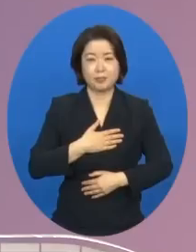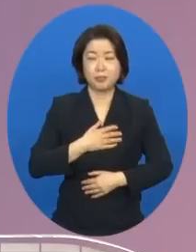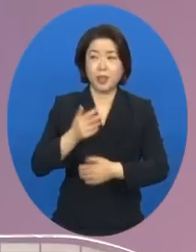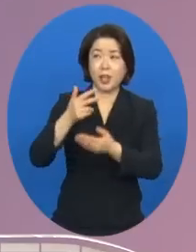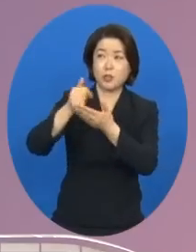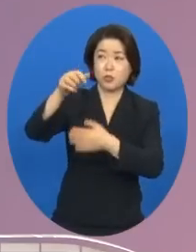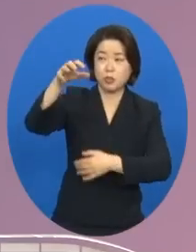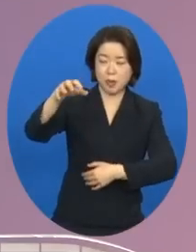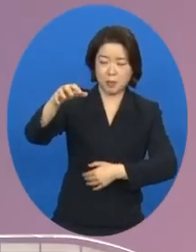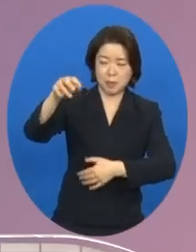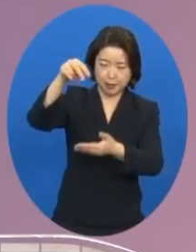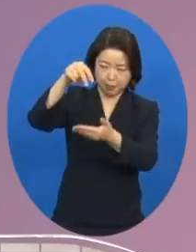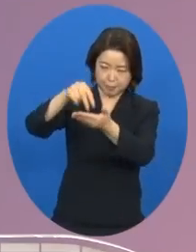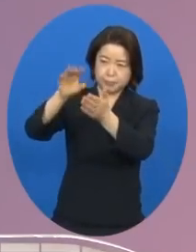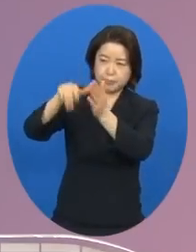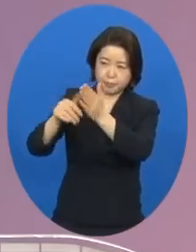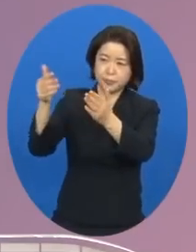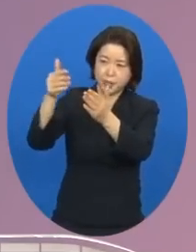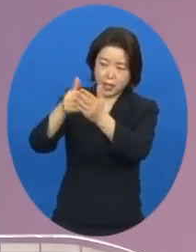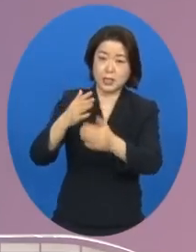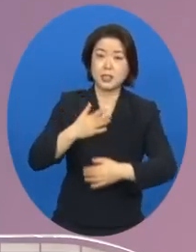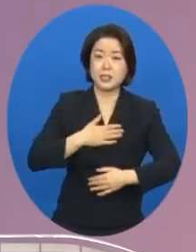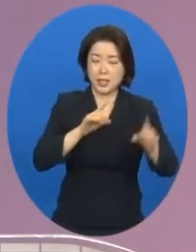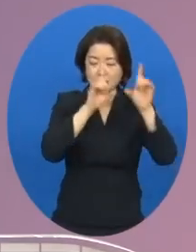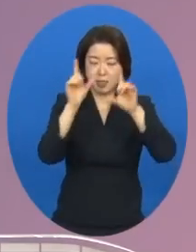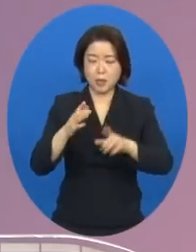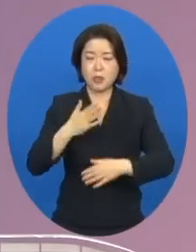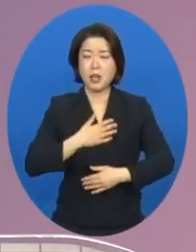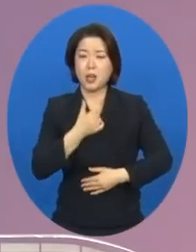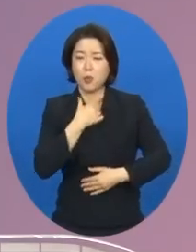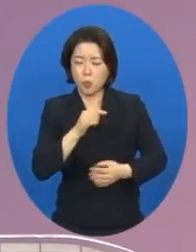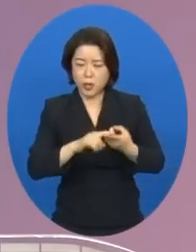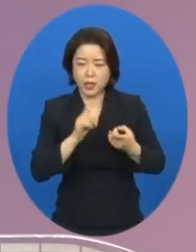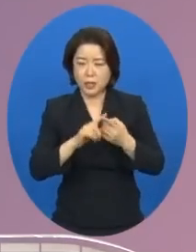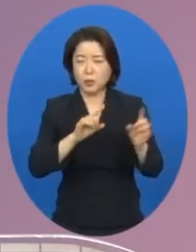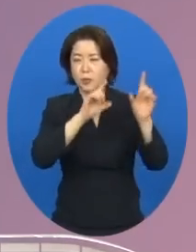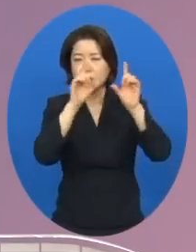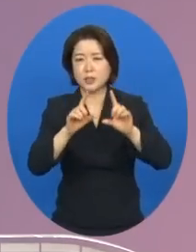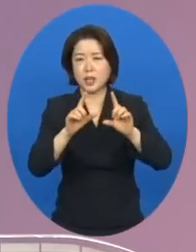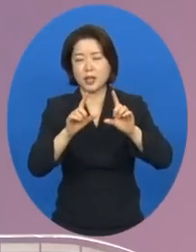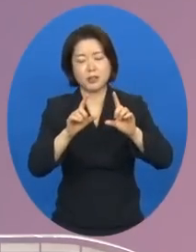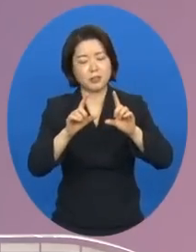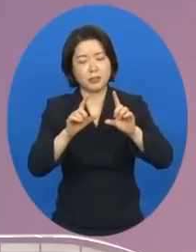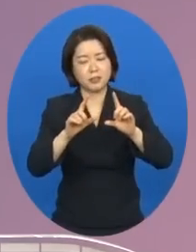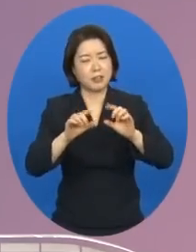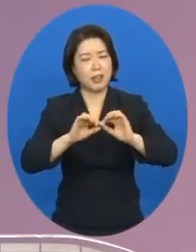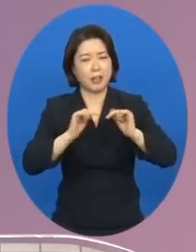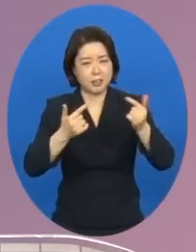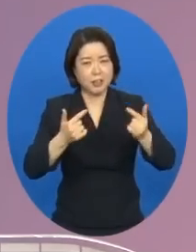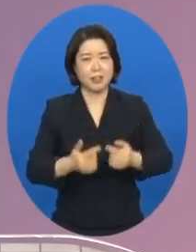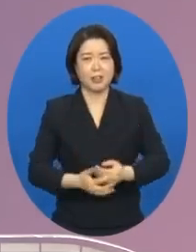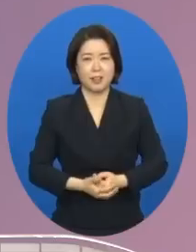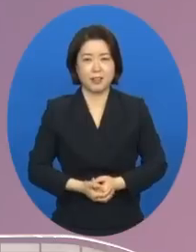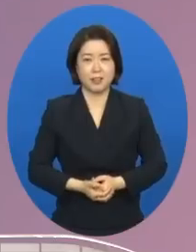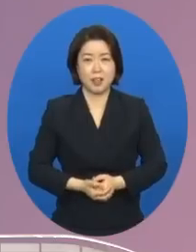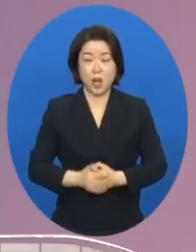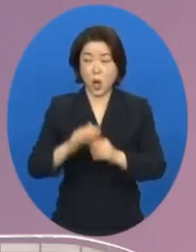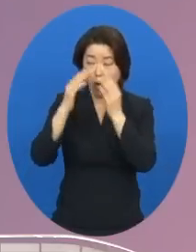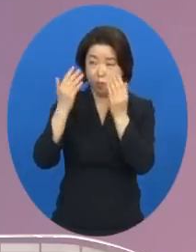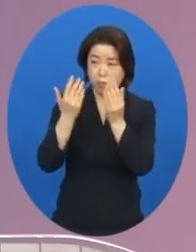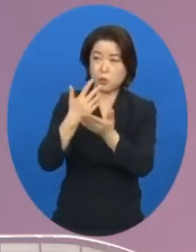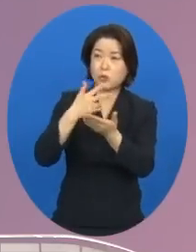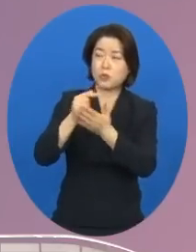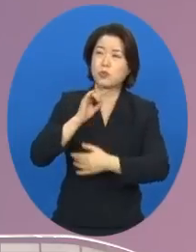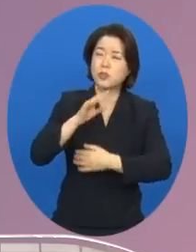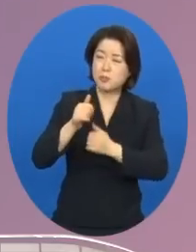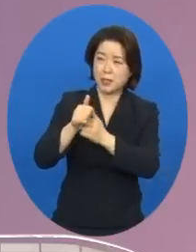주님 앞에 설 때까지 제 삶은 제가 원하는 대로 사라지지 않는다는 것. 전적으로 주님만